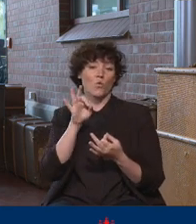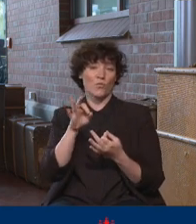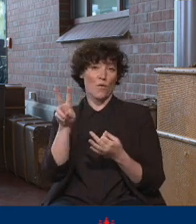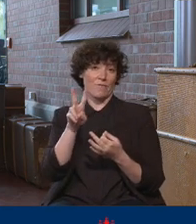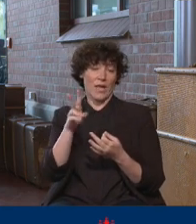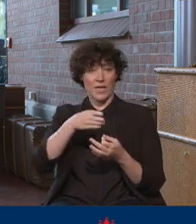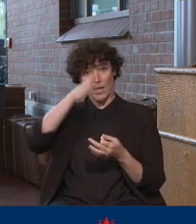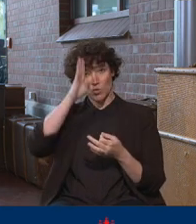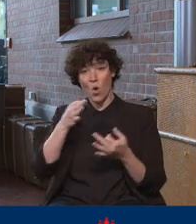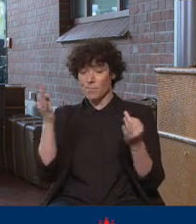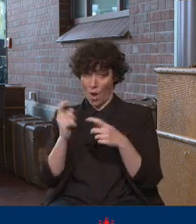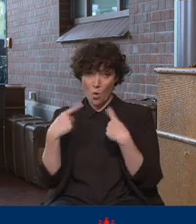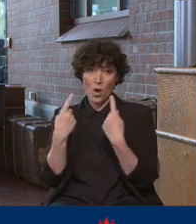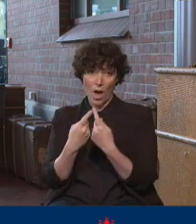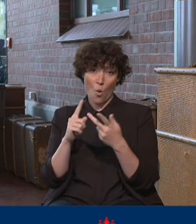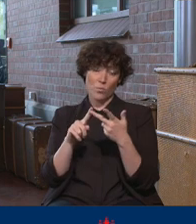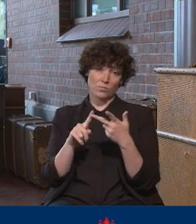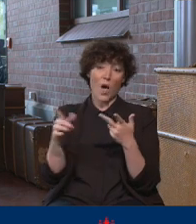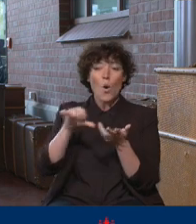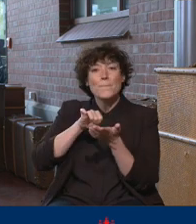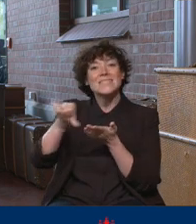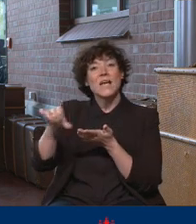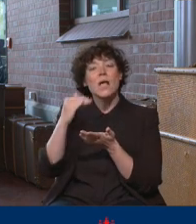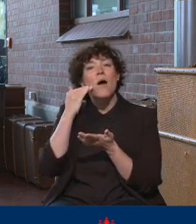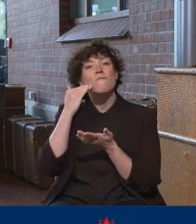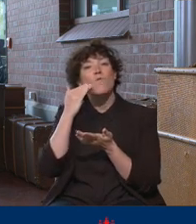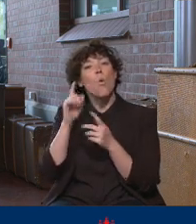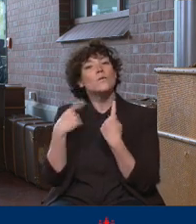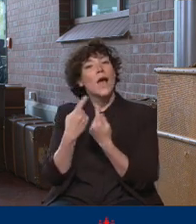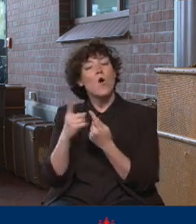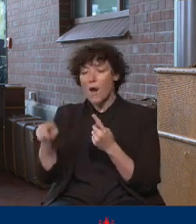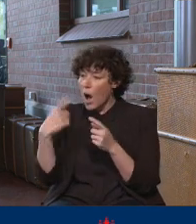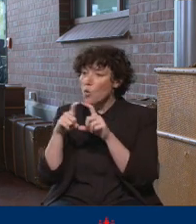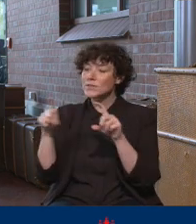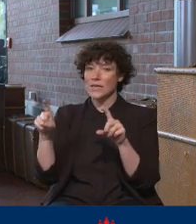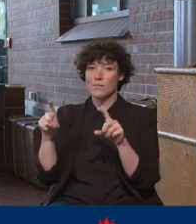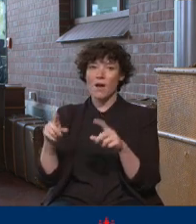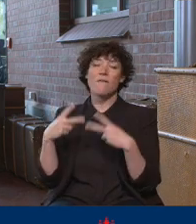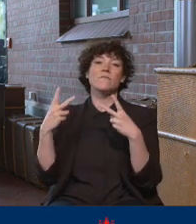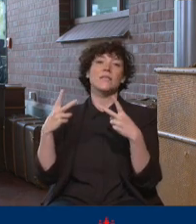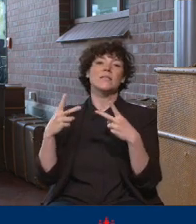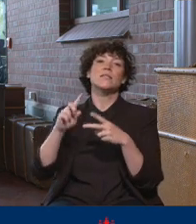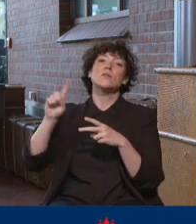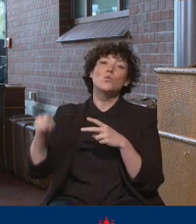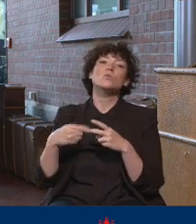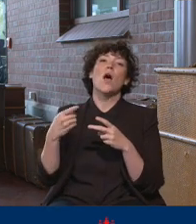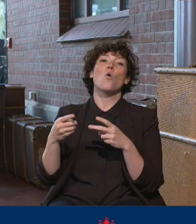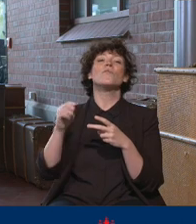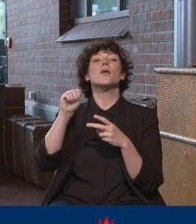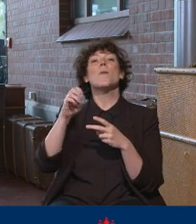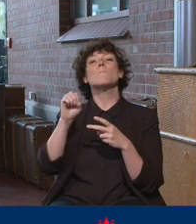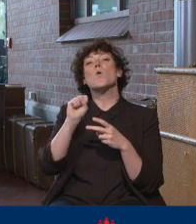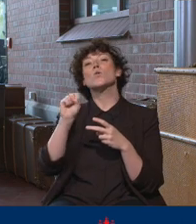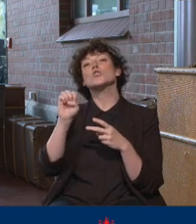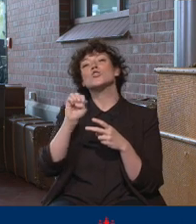bezahlbarer wohnraum ist natürlich auch ein großes thema und unsere moschee gemeinde würde sich auch größere gebetsräume